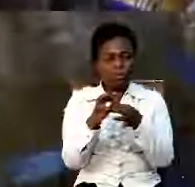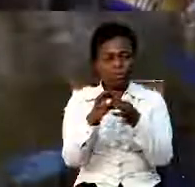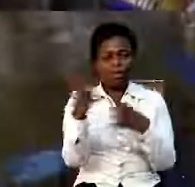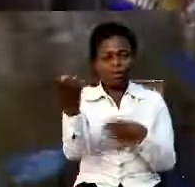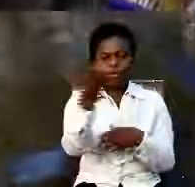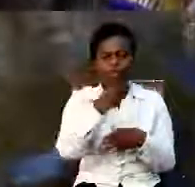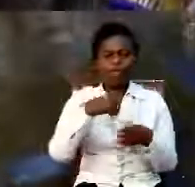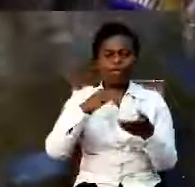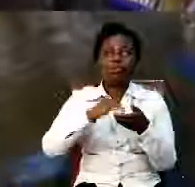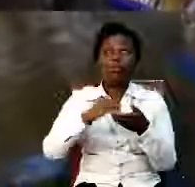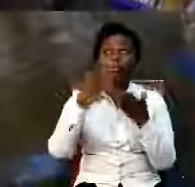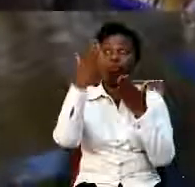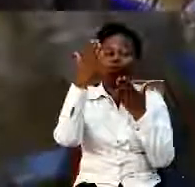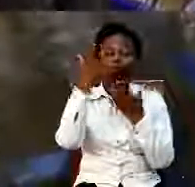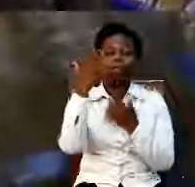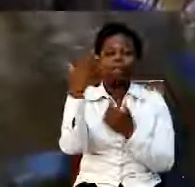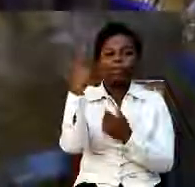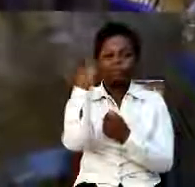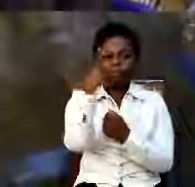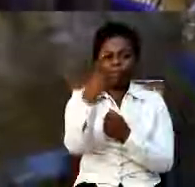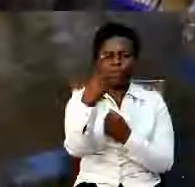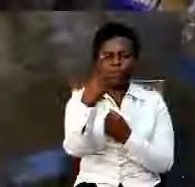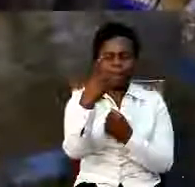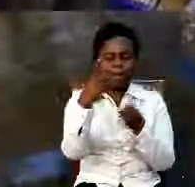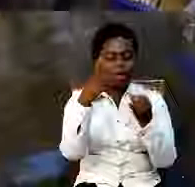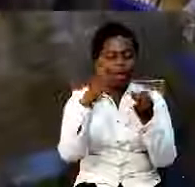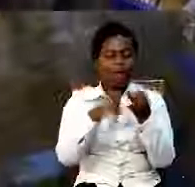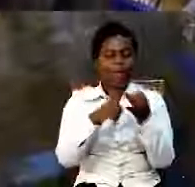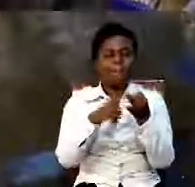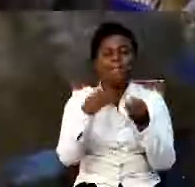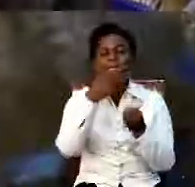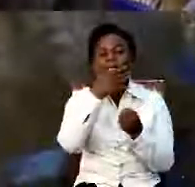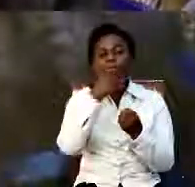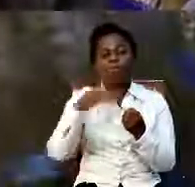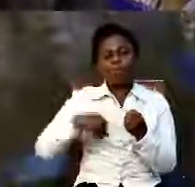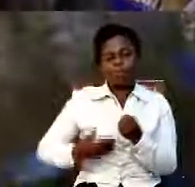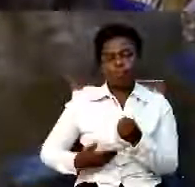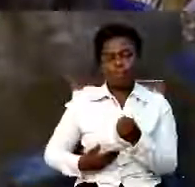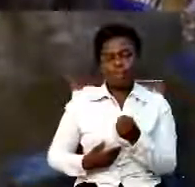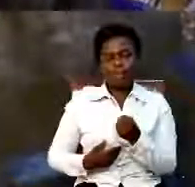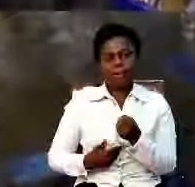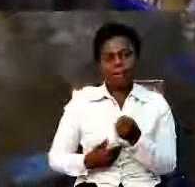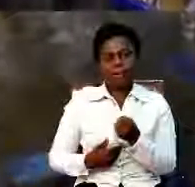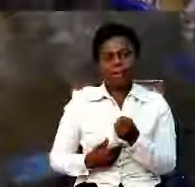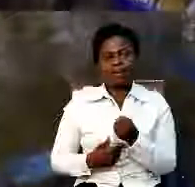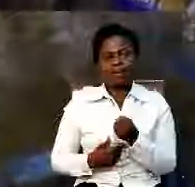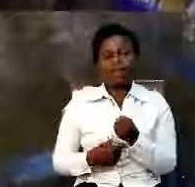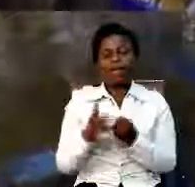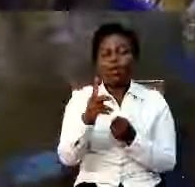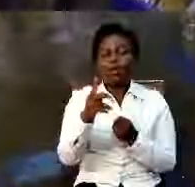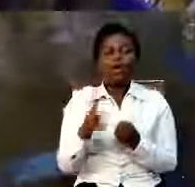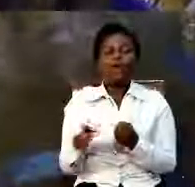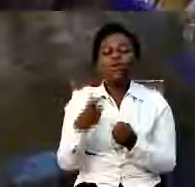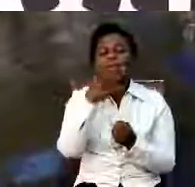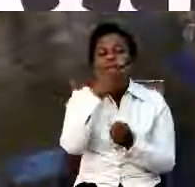Mungu ni wa namba moja. Wa pili ni mke au mume. Sawa jamani? Kwa hiyo